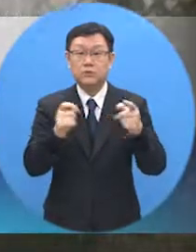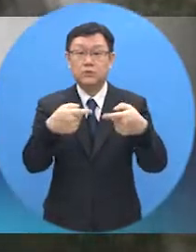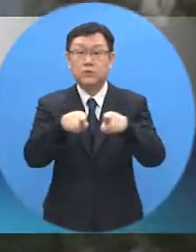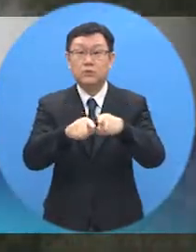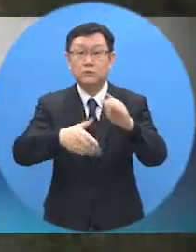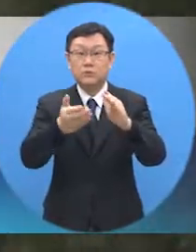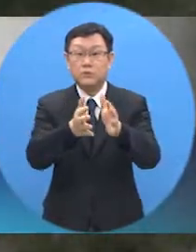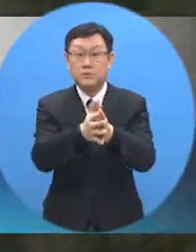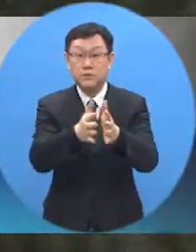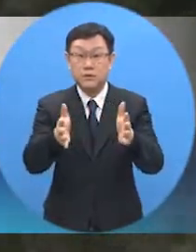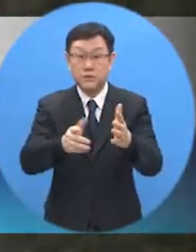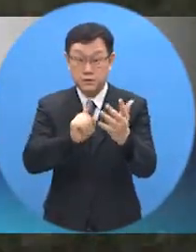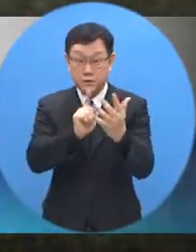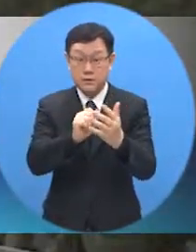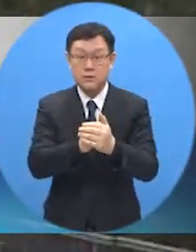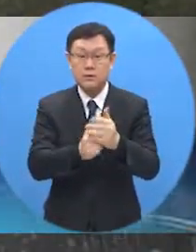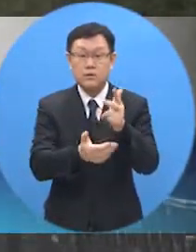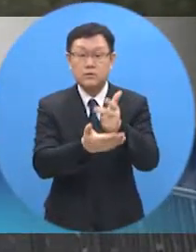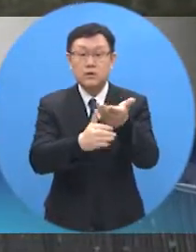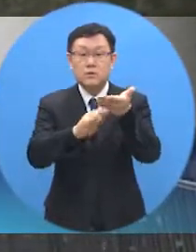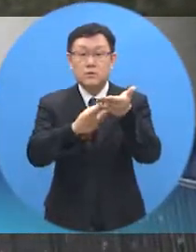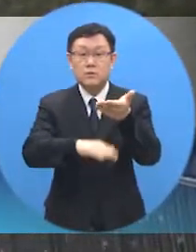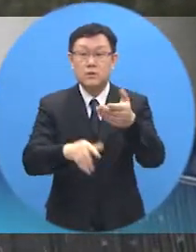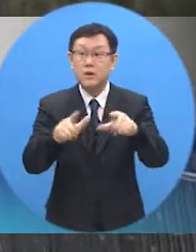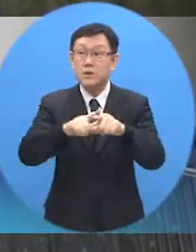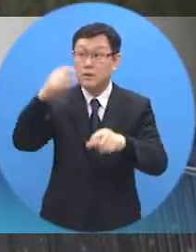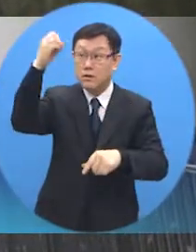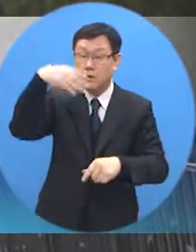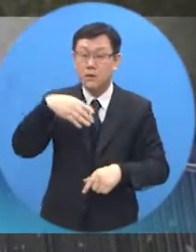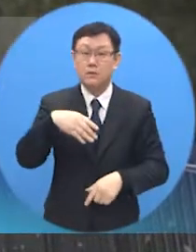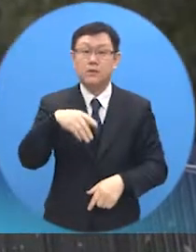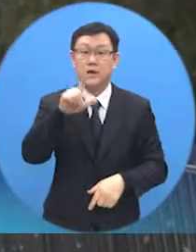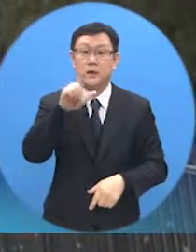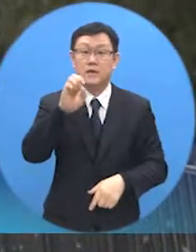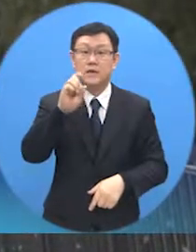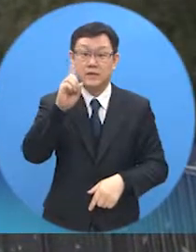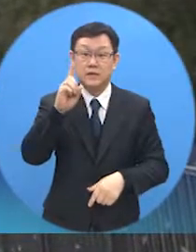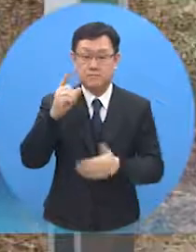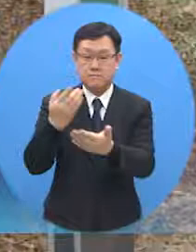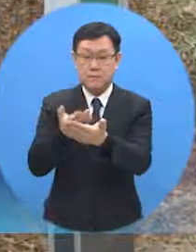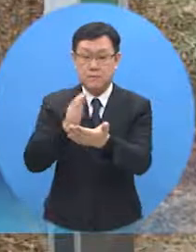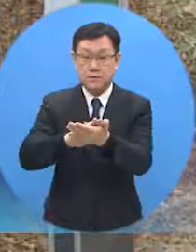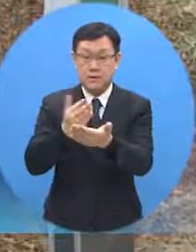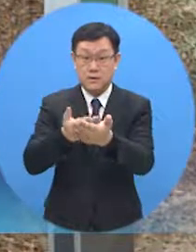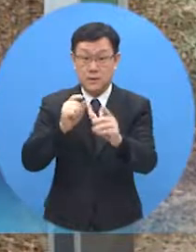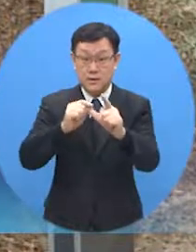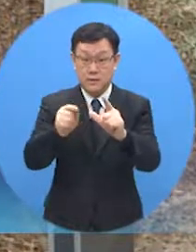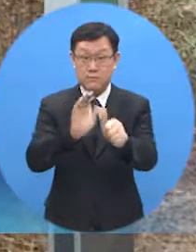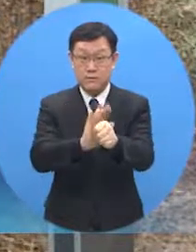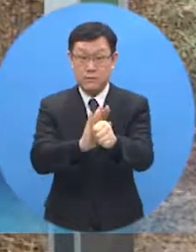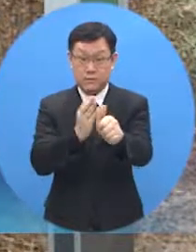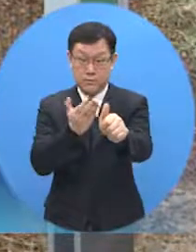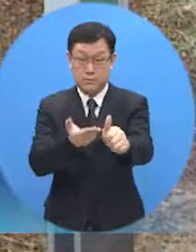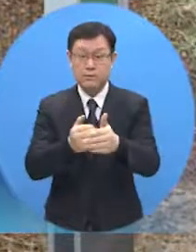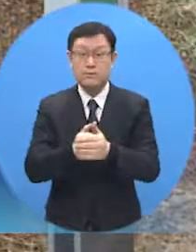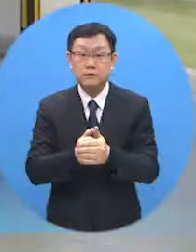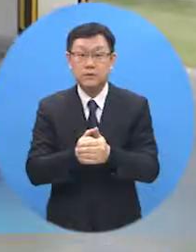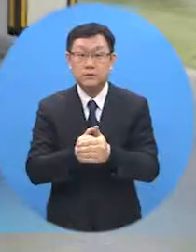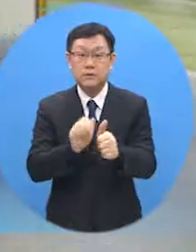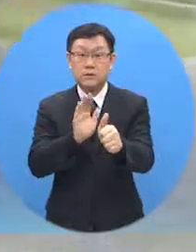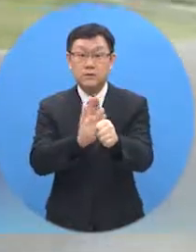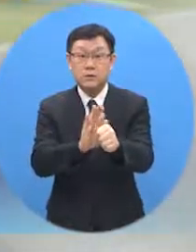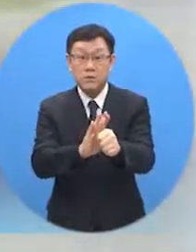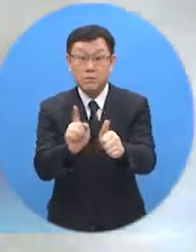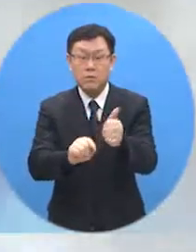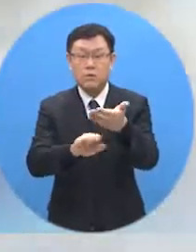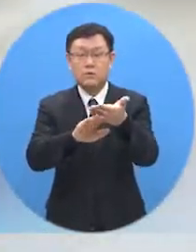동대문구는 공동주택을 대상으로 지하주차장 일반 조명을 LED 조명으로 교체하는 공사비 일부를 지원합니다.